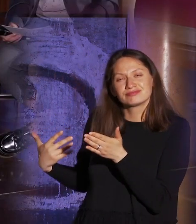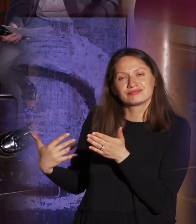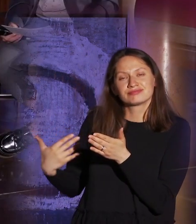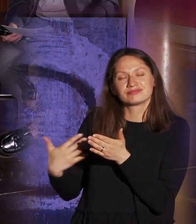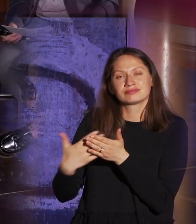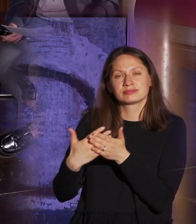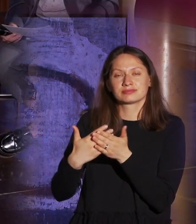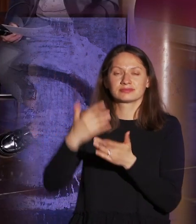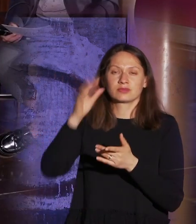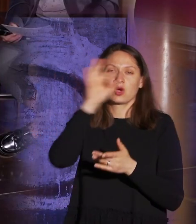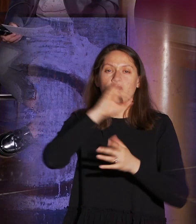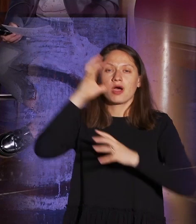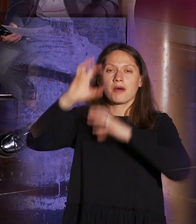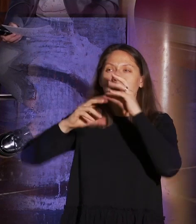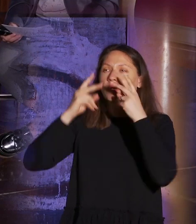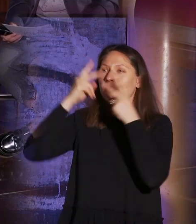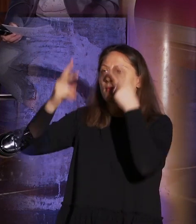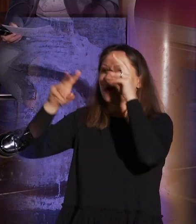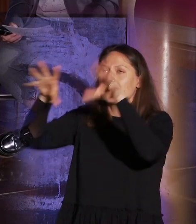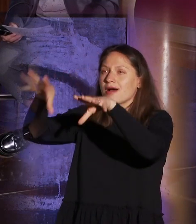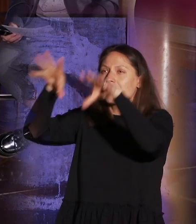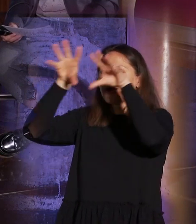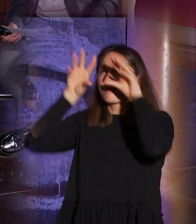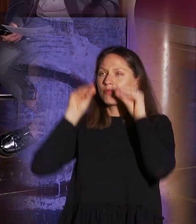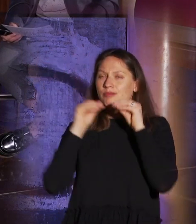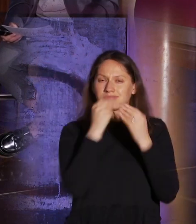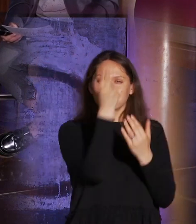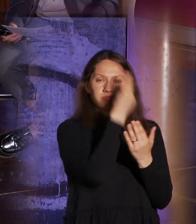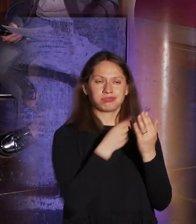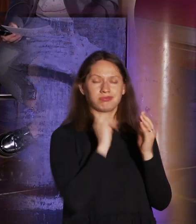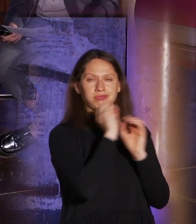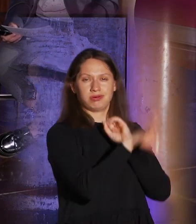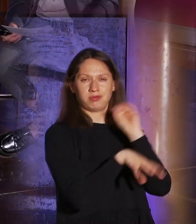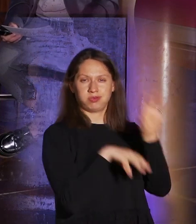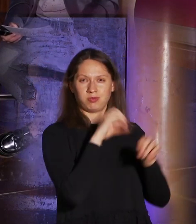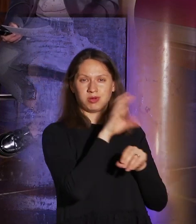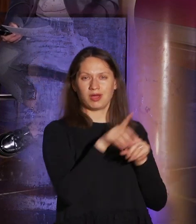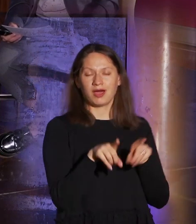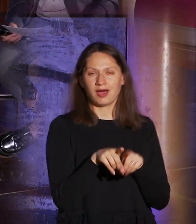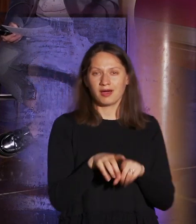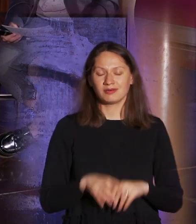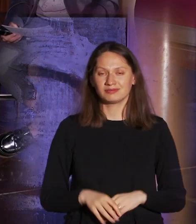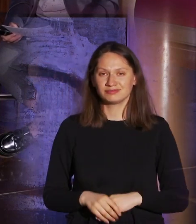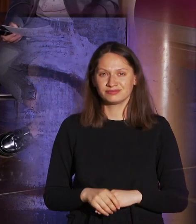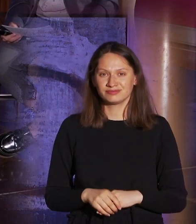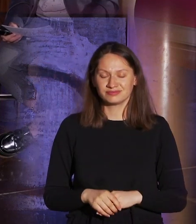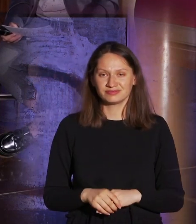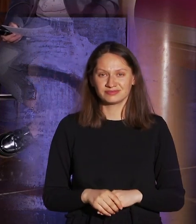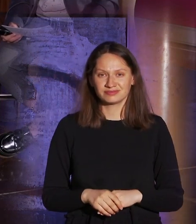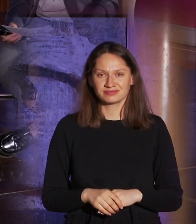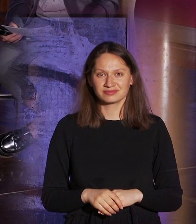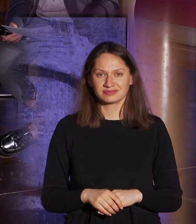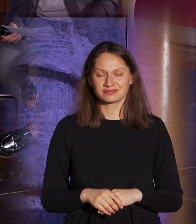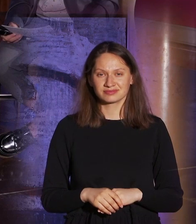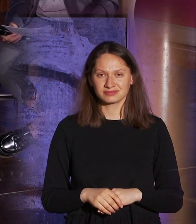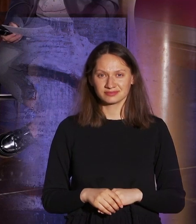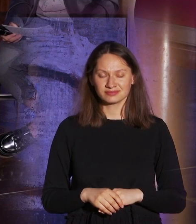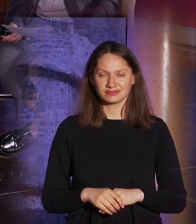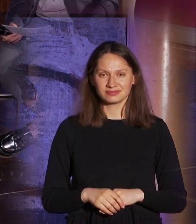savo matymą apie pasaulį, išreiškia taip. Ir mes tas formas ir išraiškas vienaip ar kitaip